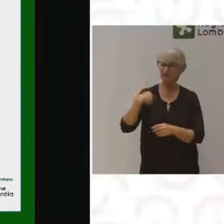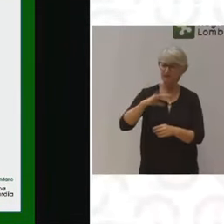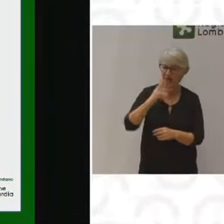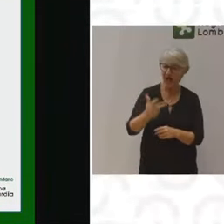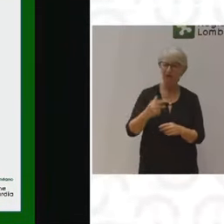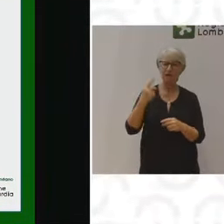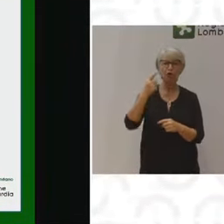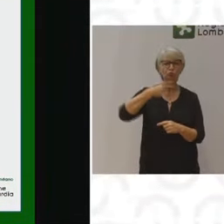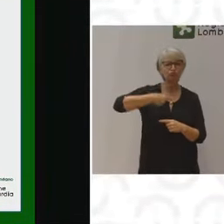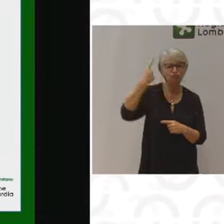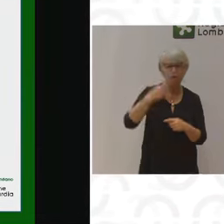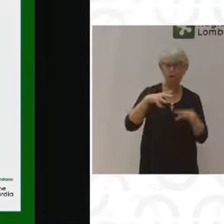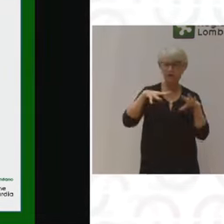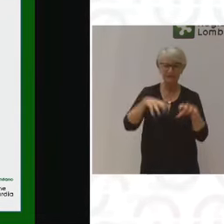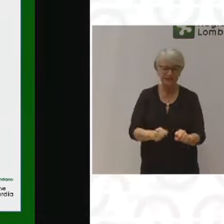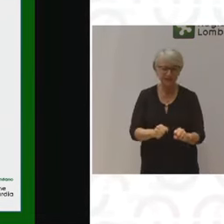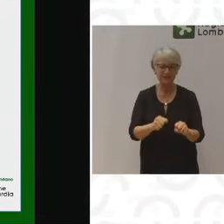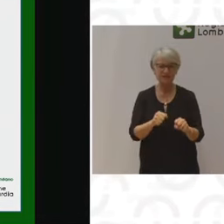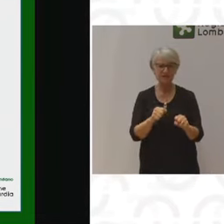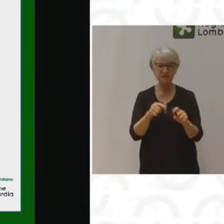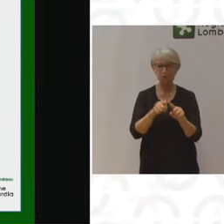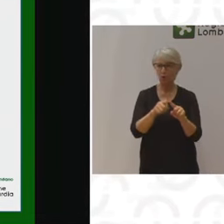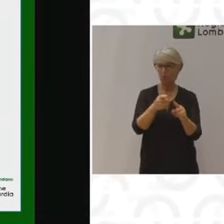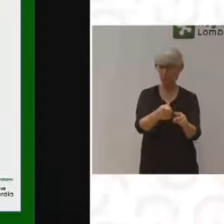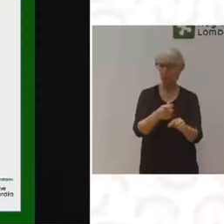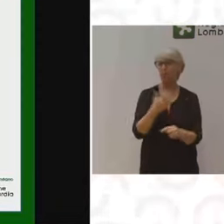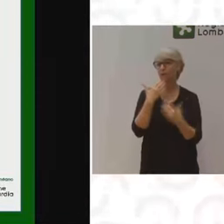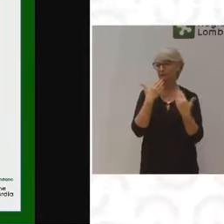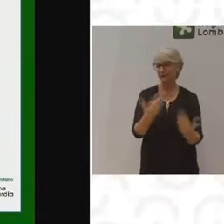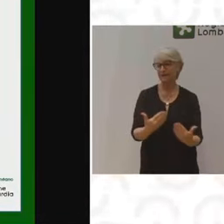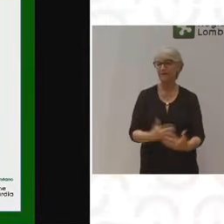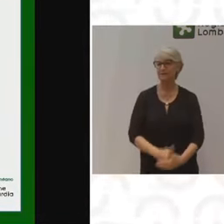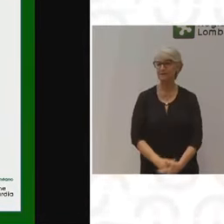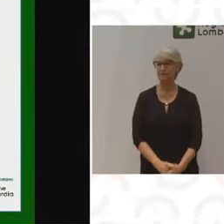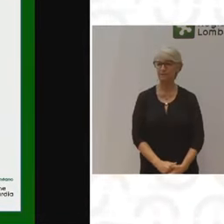giorni intensi come il tuo giorno. Grazie a tutti.